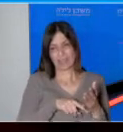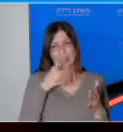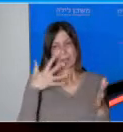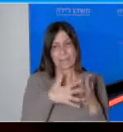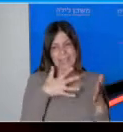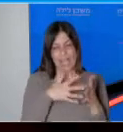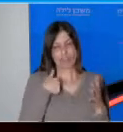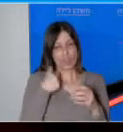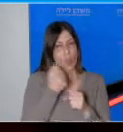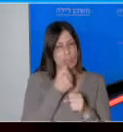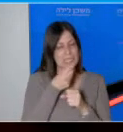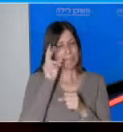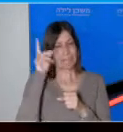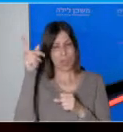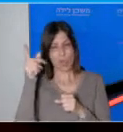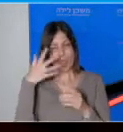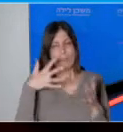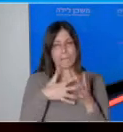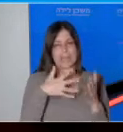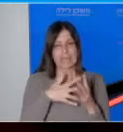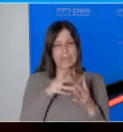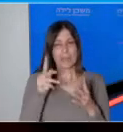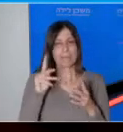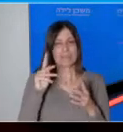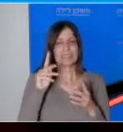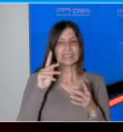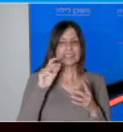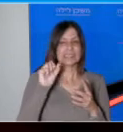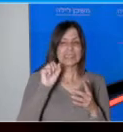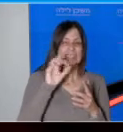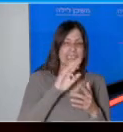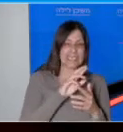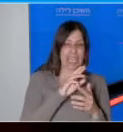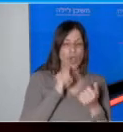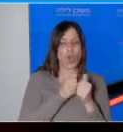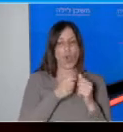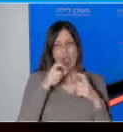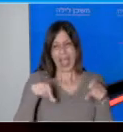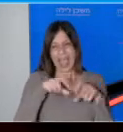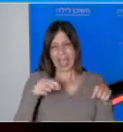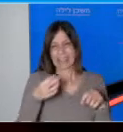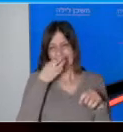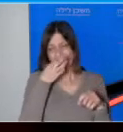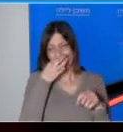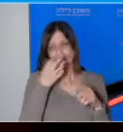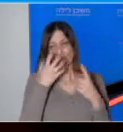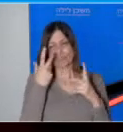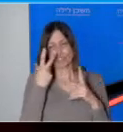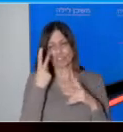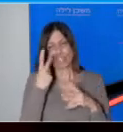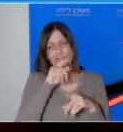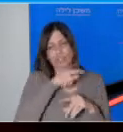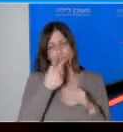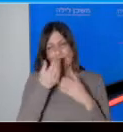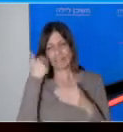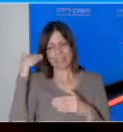הבדיקה שאנחנו עושים בחול, את הבדיקת PCR או בדיקת אנטיגן, 72 שעות לפני המראה ארצה, רוצים לבטל